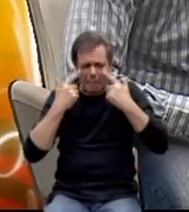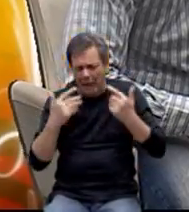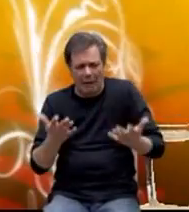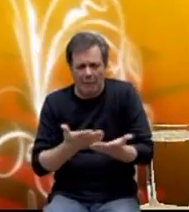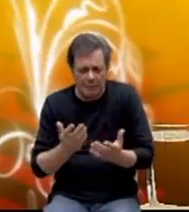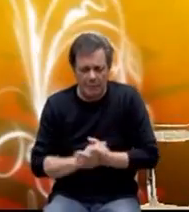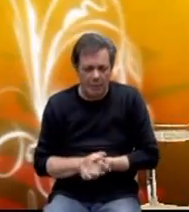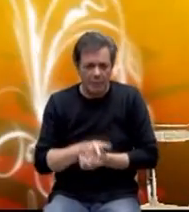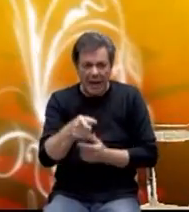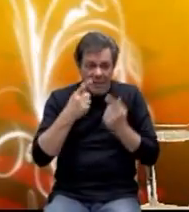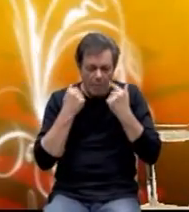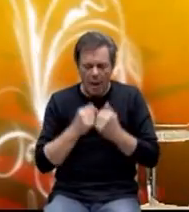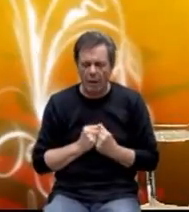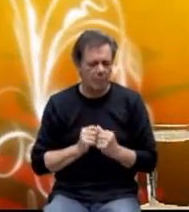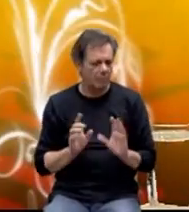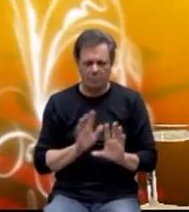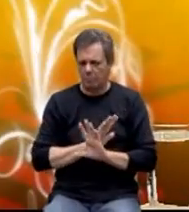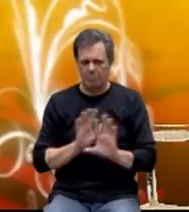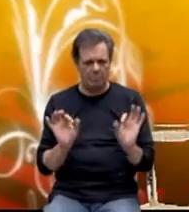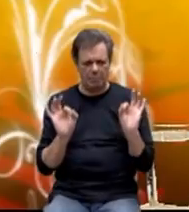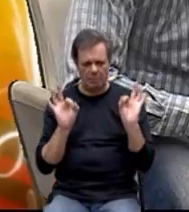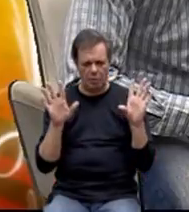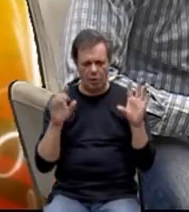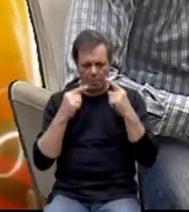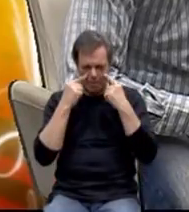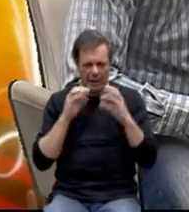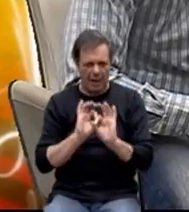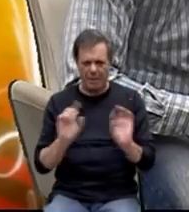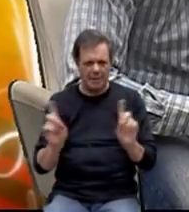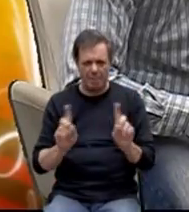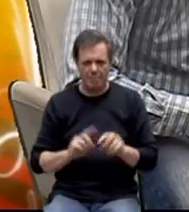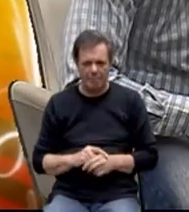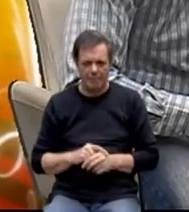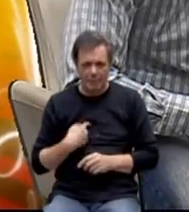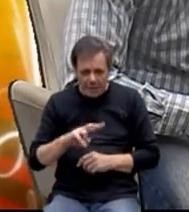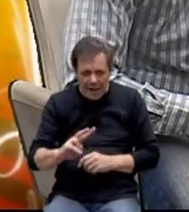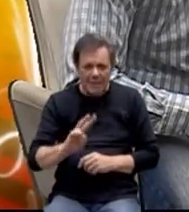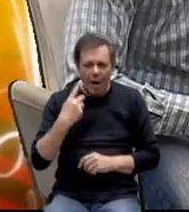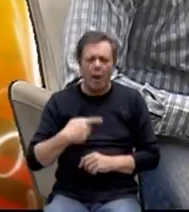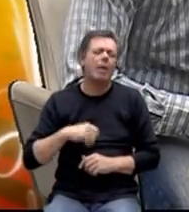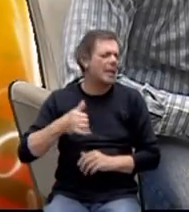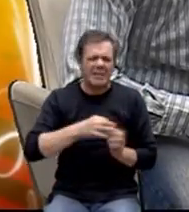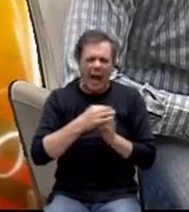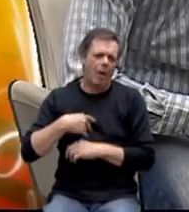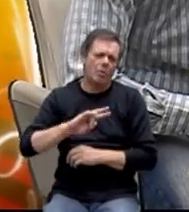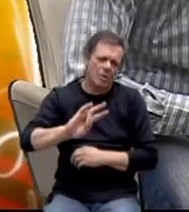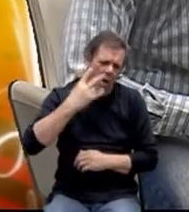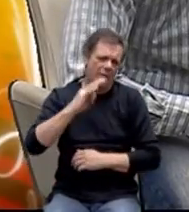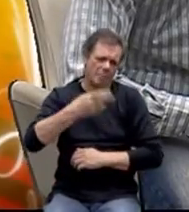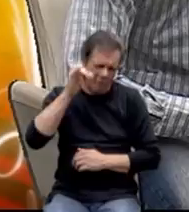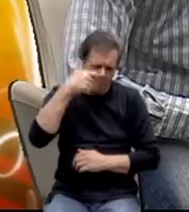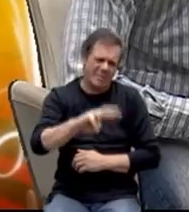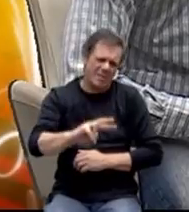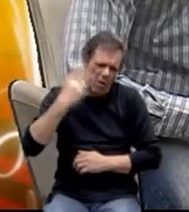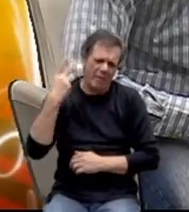Jeste li plakali možda usput? Ne. Suze vam nisu išle? Ne. Jeste ga zvali? Jesam, da.